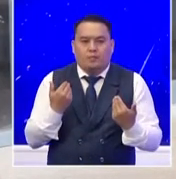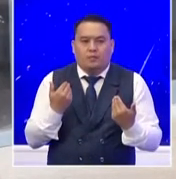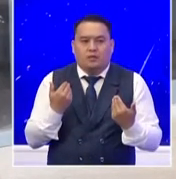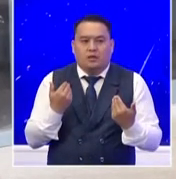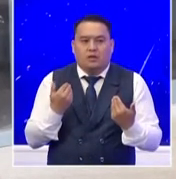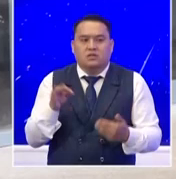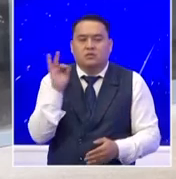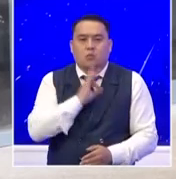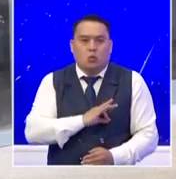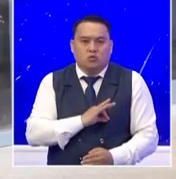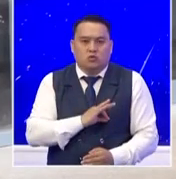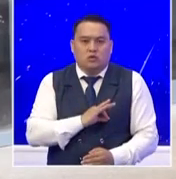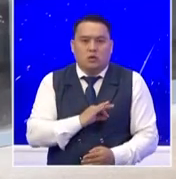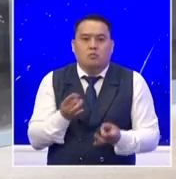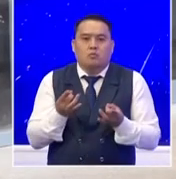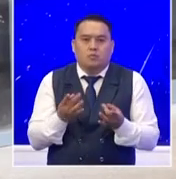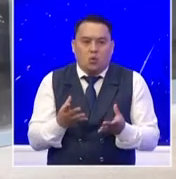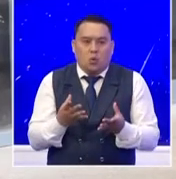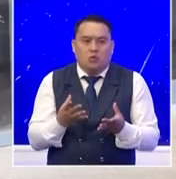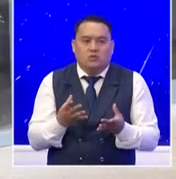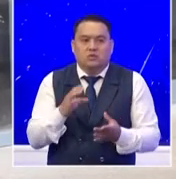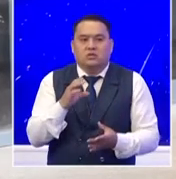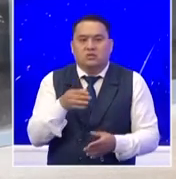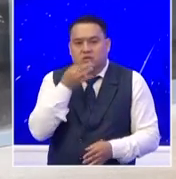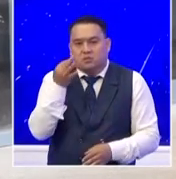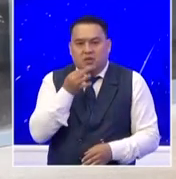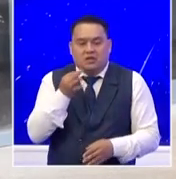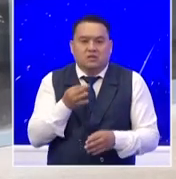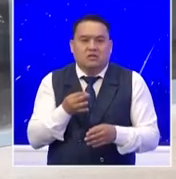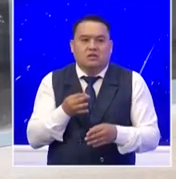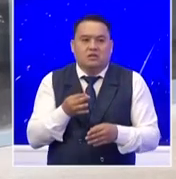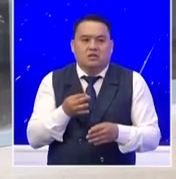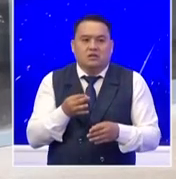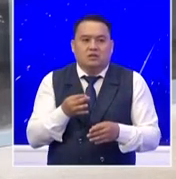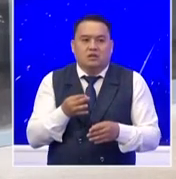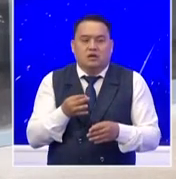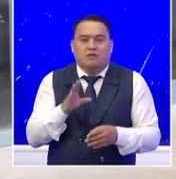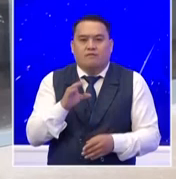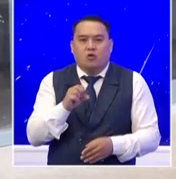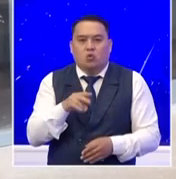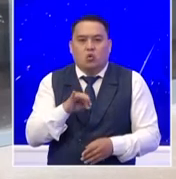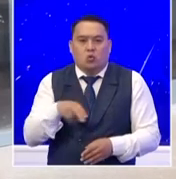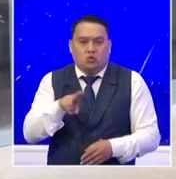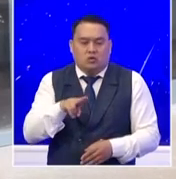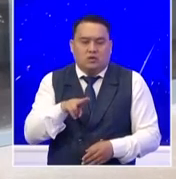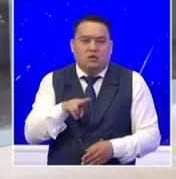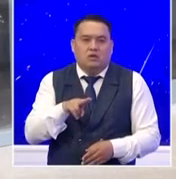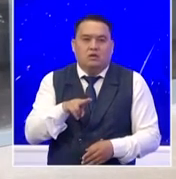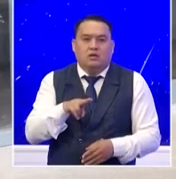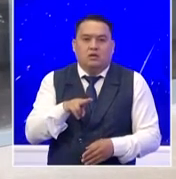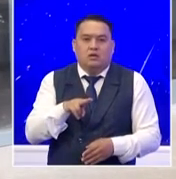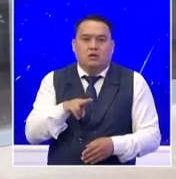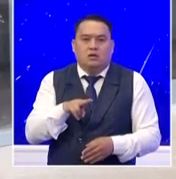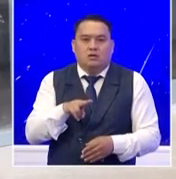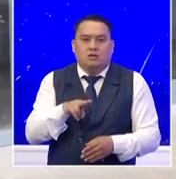там используется просто обычный этиловый спирт, глицерин для смягчения кожи, перекись водорода и эфирное масло, чтобы